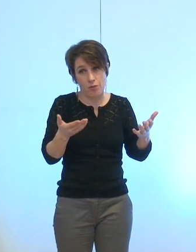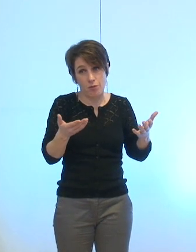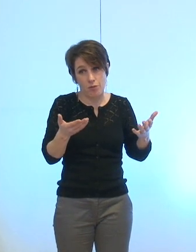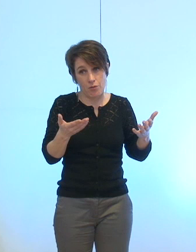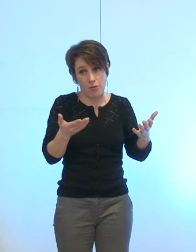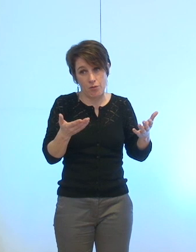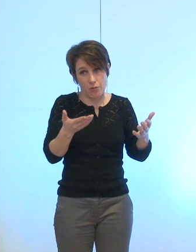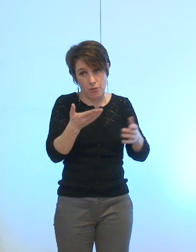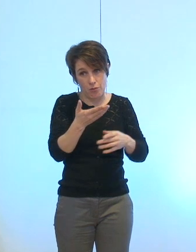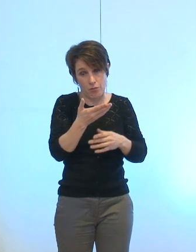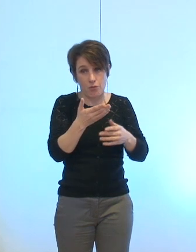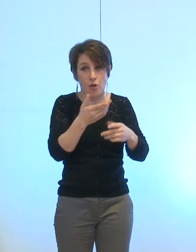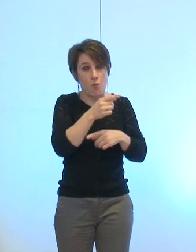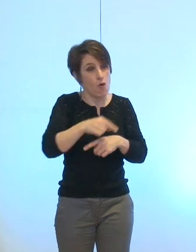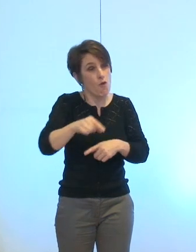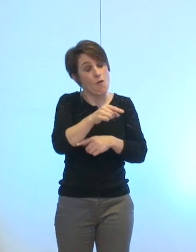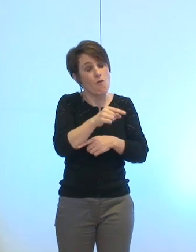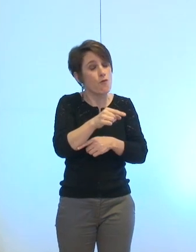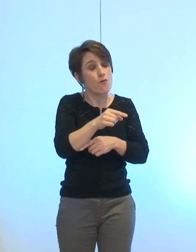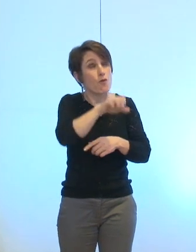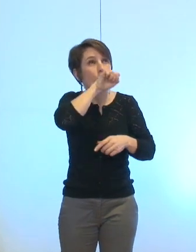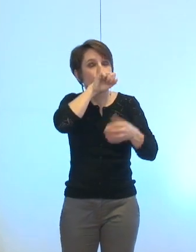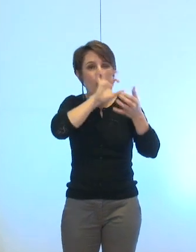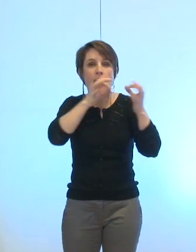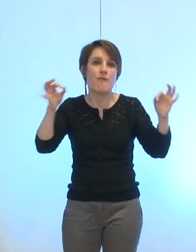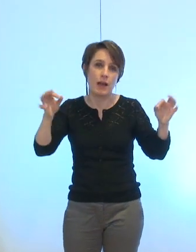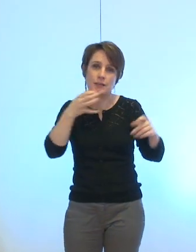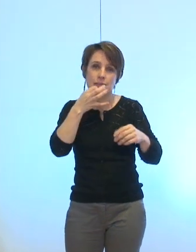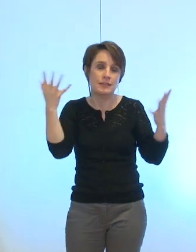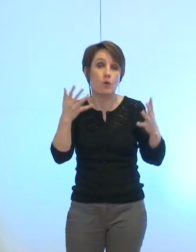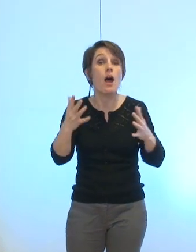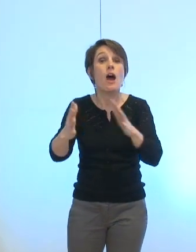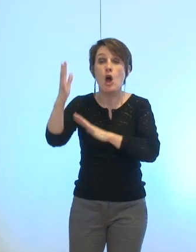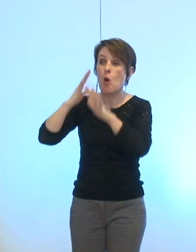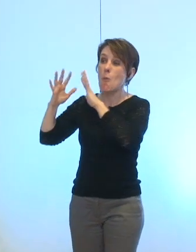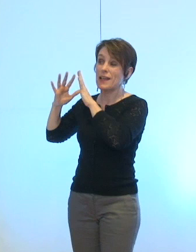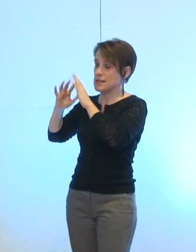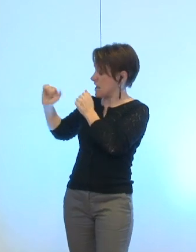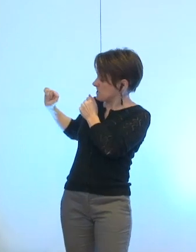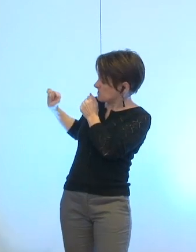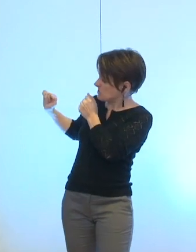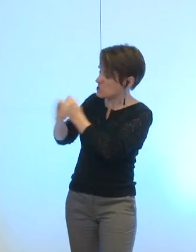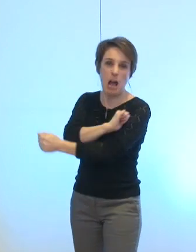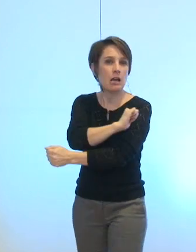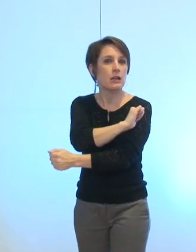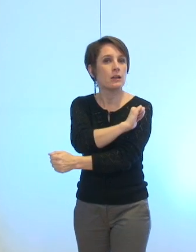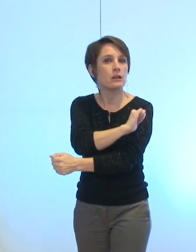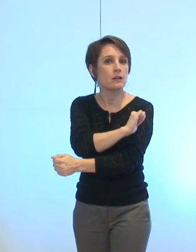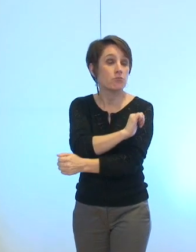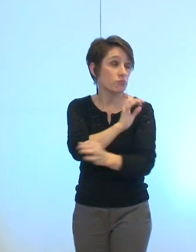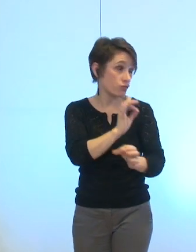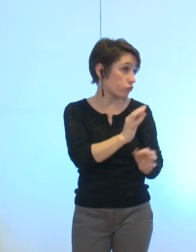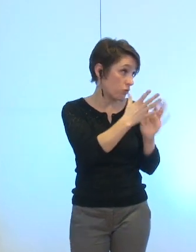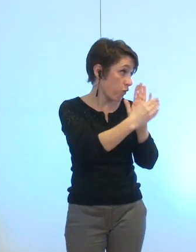du passé faisons table rase dommage que dans le même